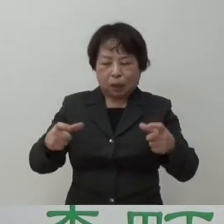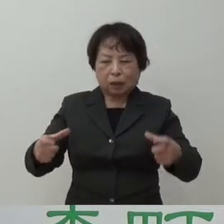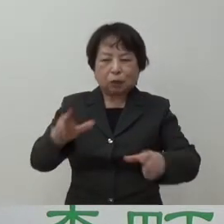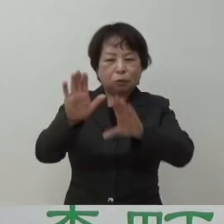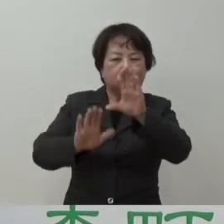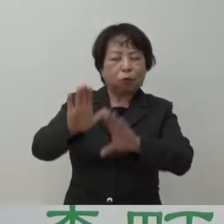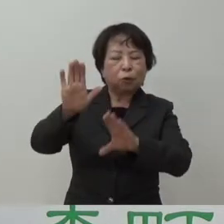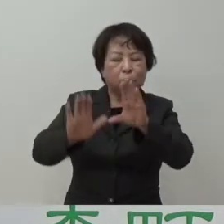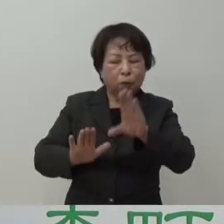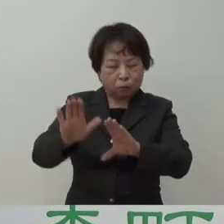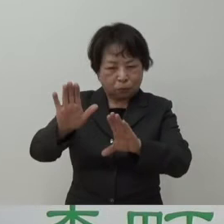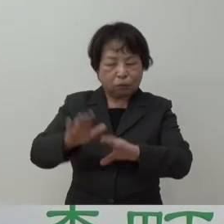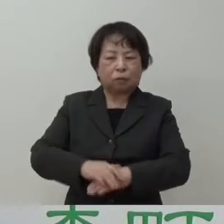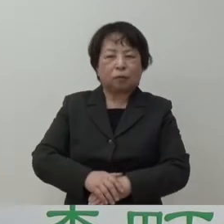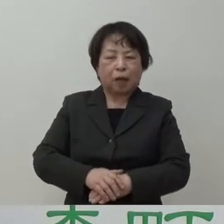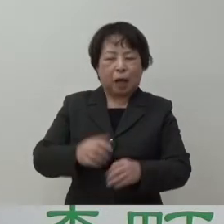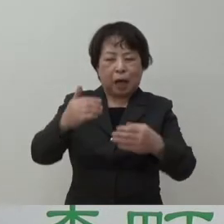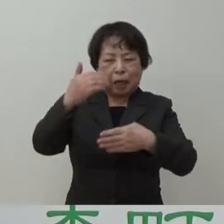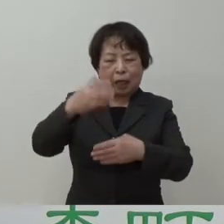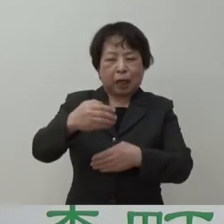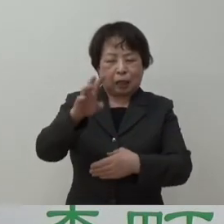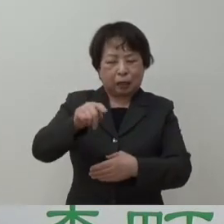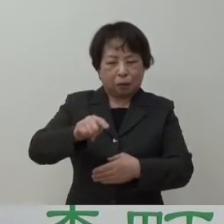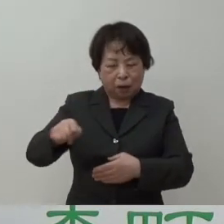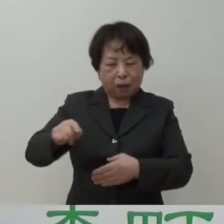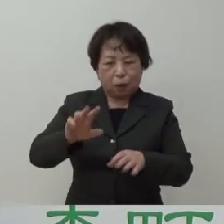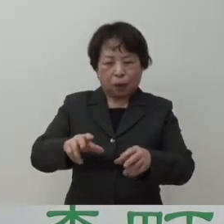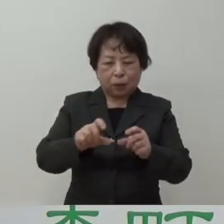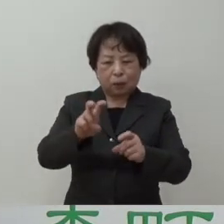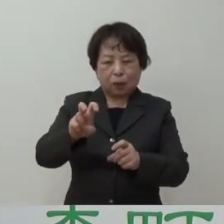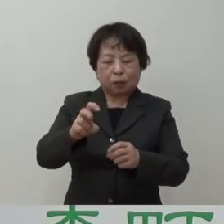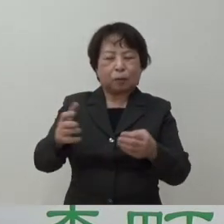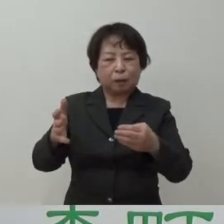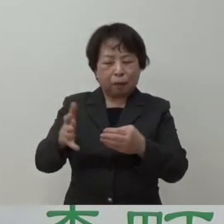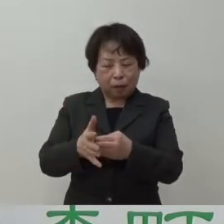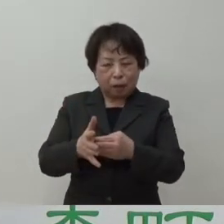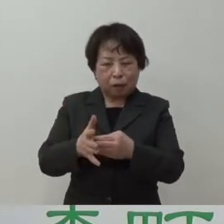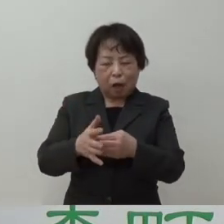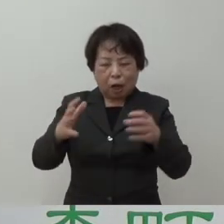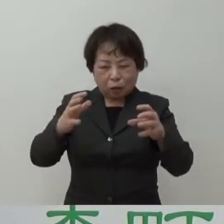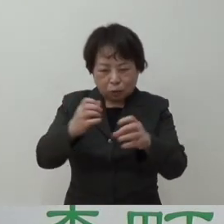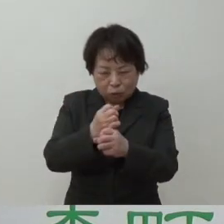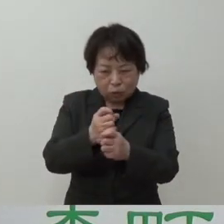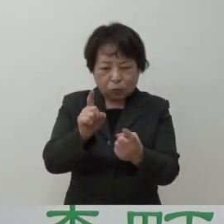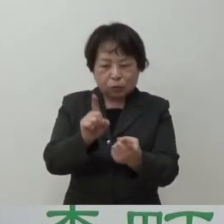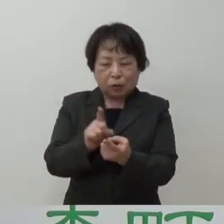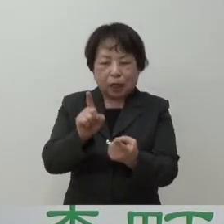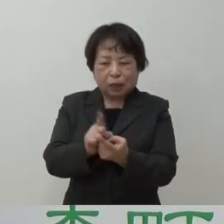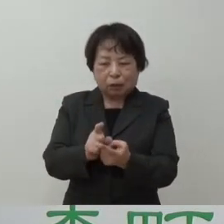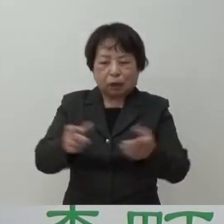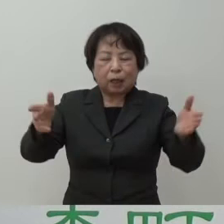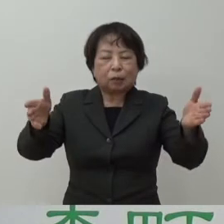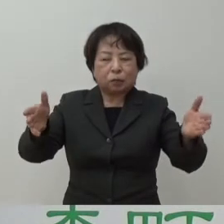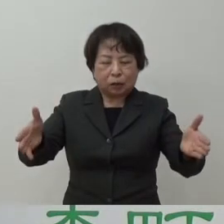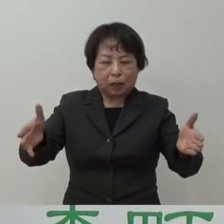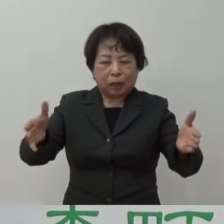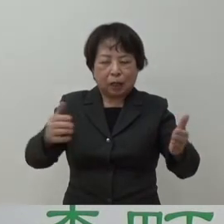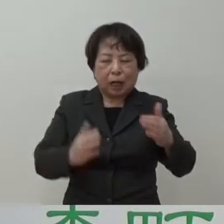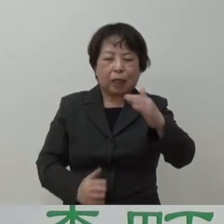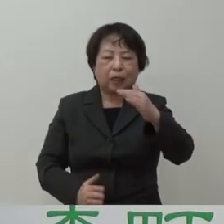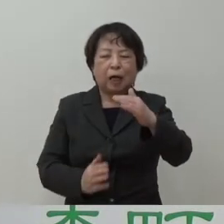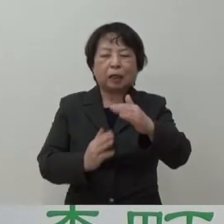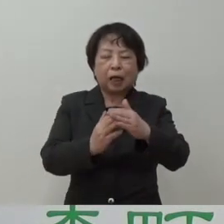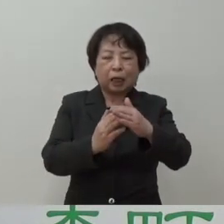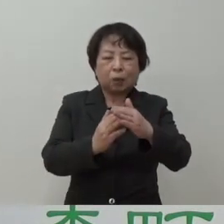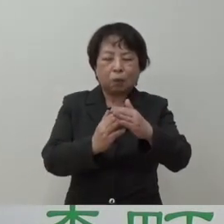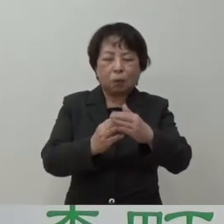、県では今月20日までを集中対策期間として最大限の感